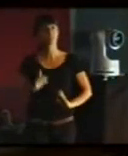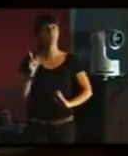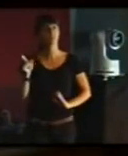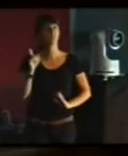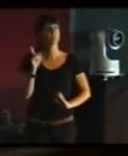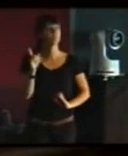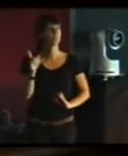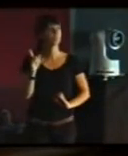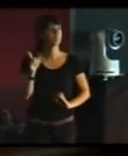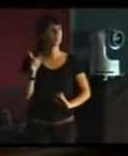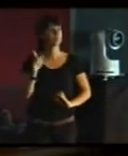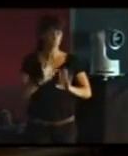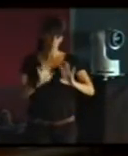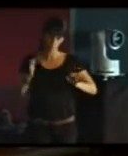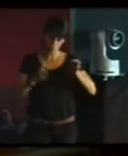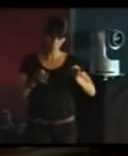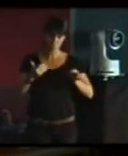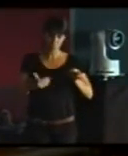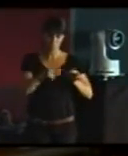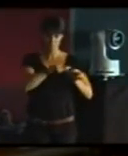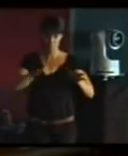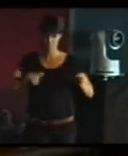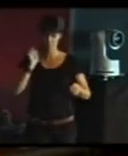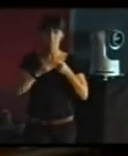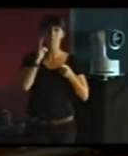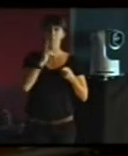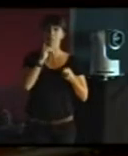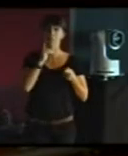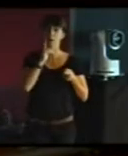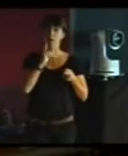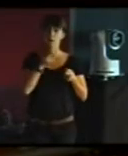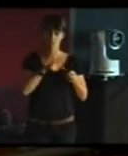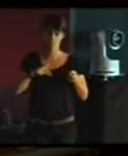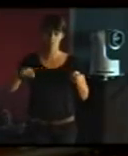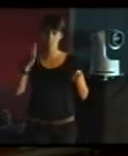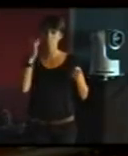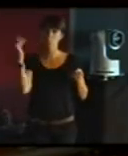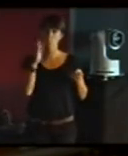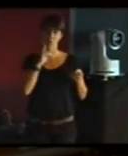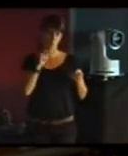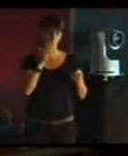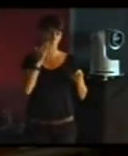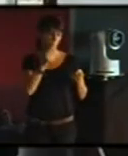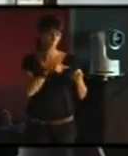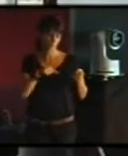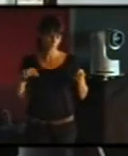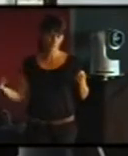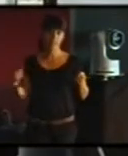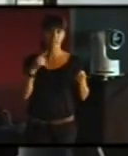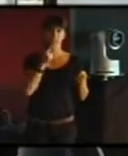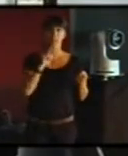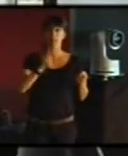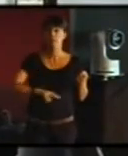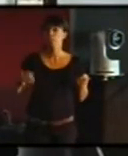abondamment représenté dans ce jury et que manifestement, de toutes les propositions qui ont été faites, c'est la vôtre qui se voulait en tout cas la